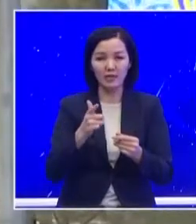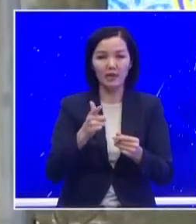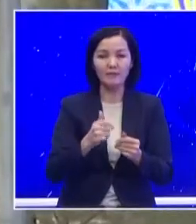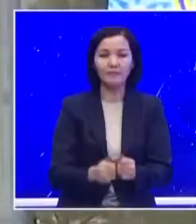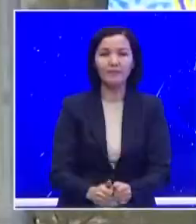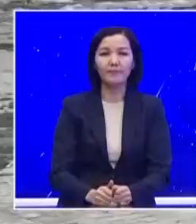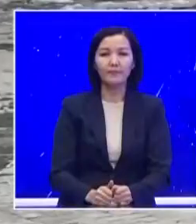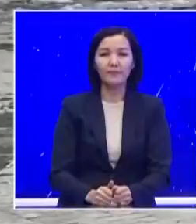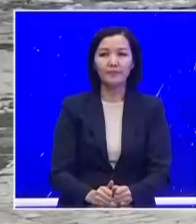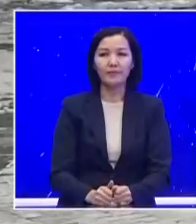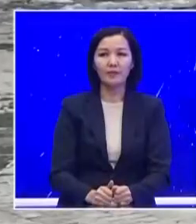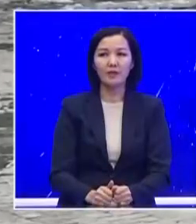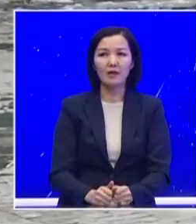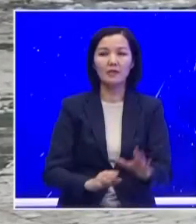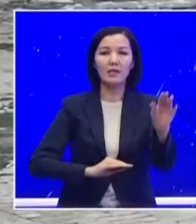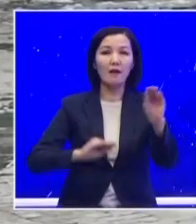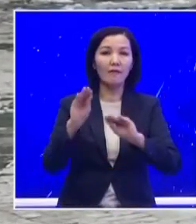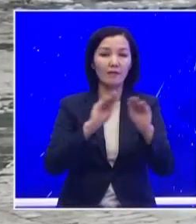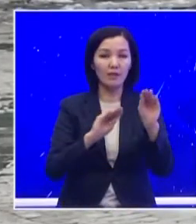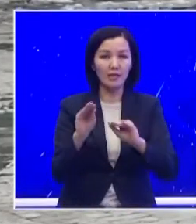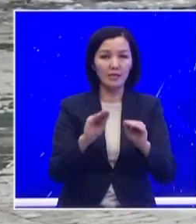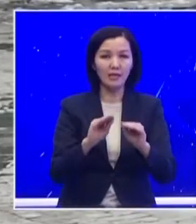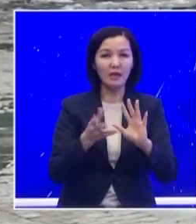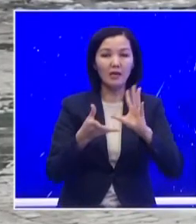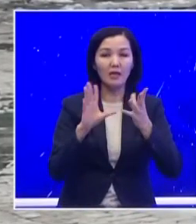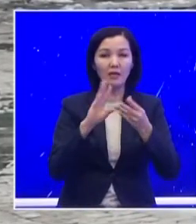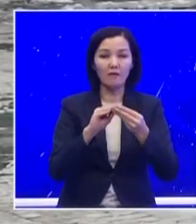тенге. На оформление и того мы